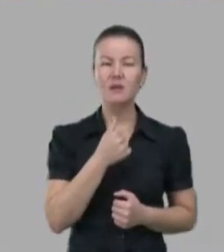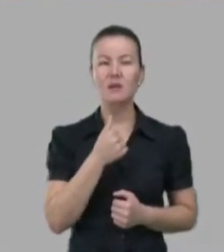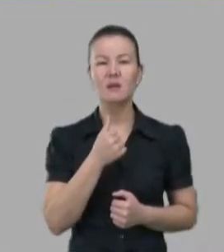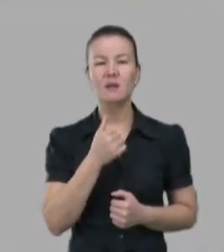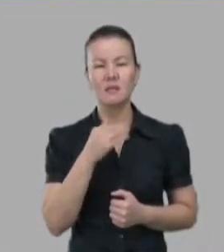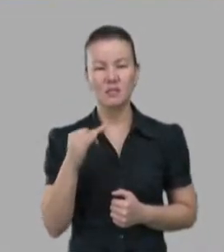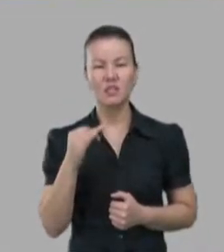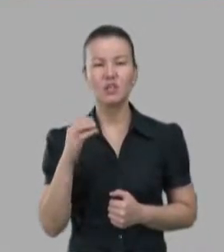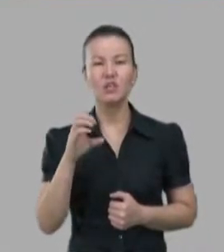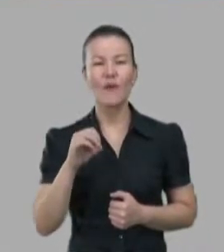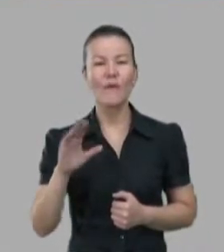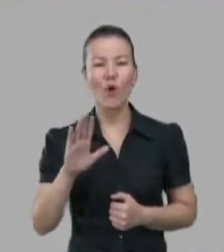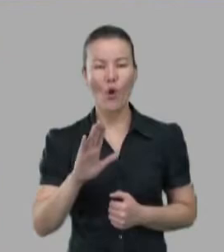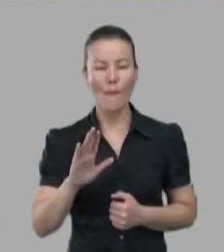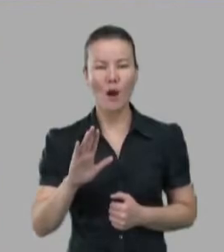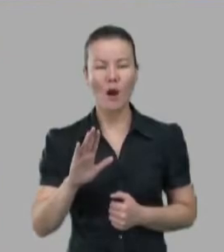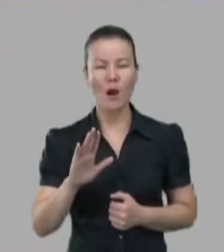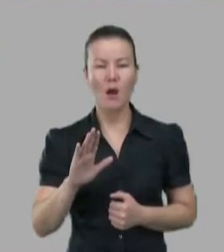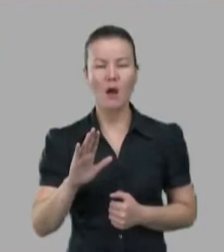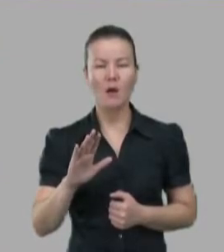Африка и Европа